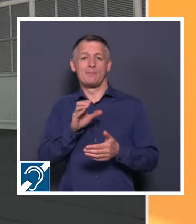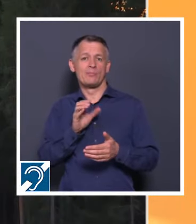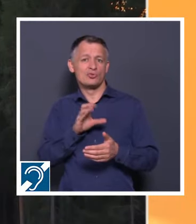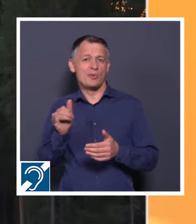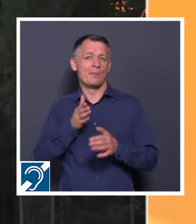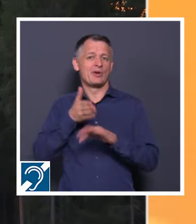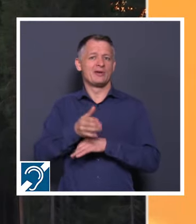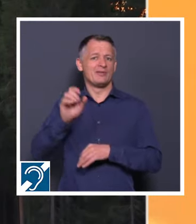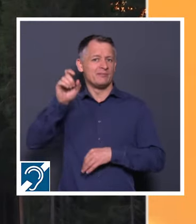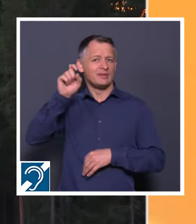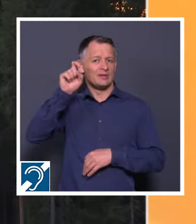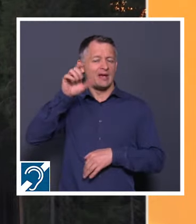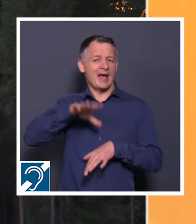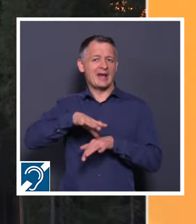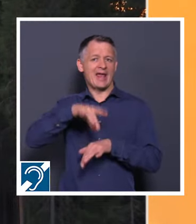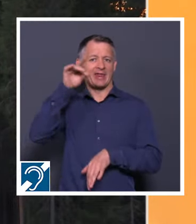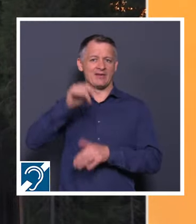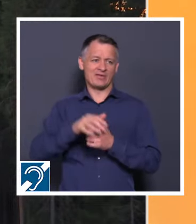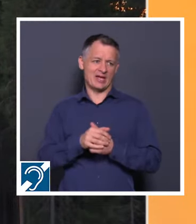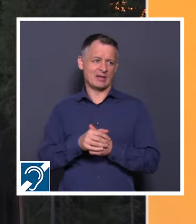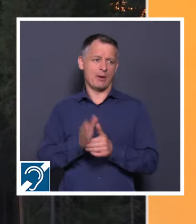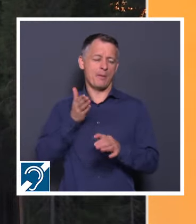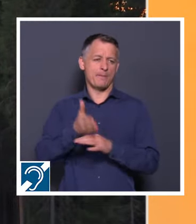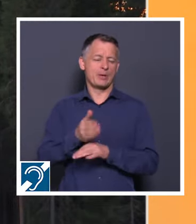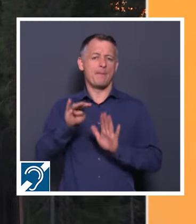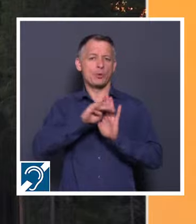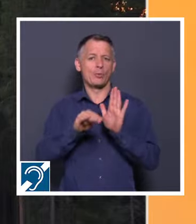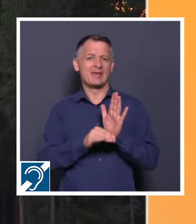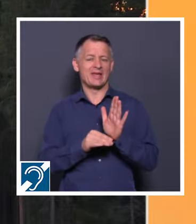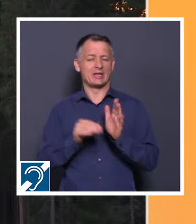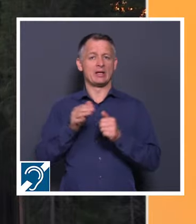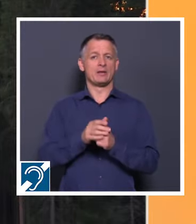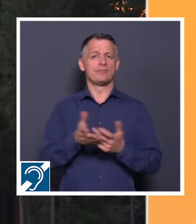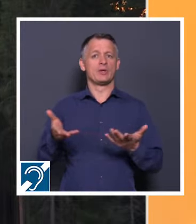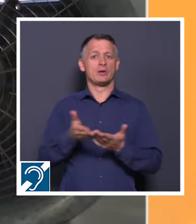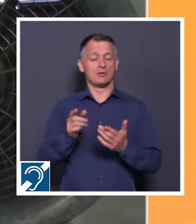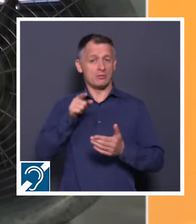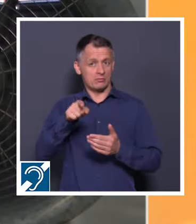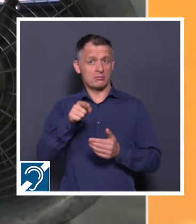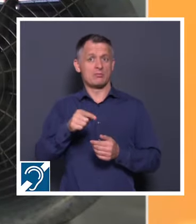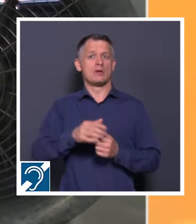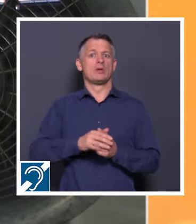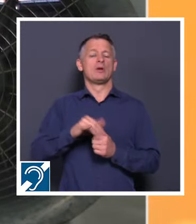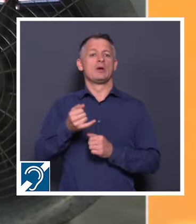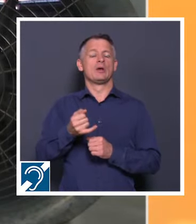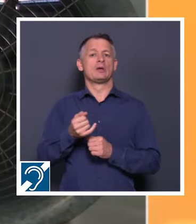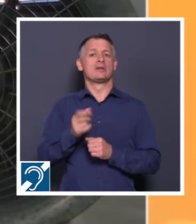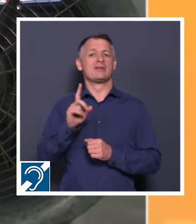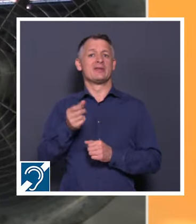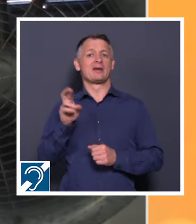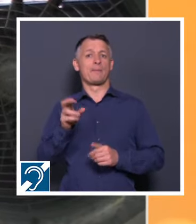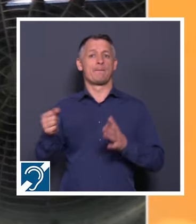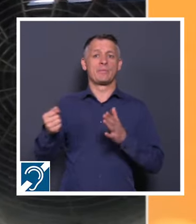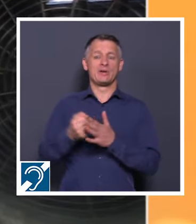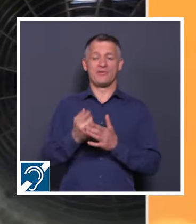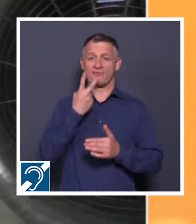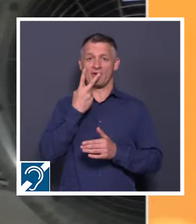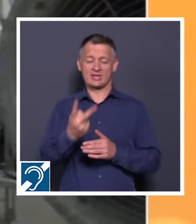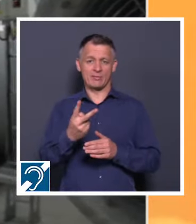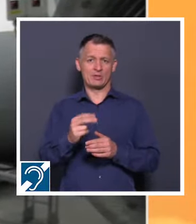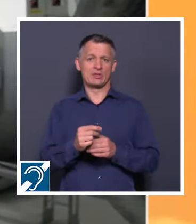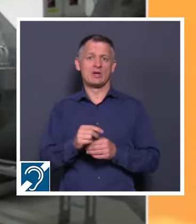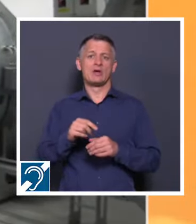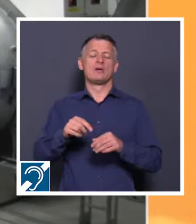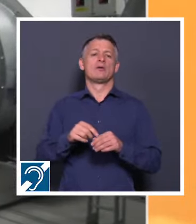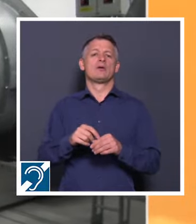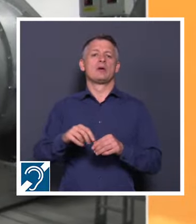inteligența artificială, cu programele de cu programele large language model, însă până o să-l vedem